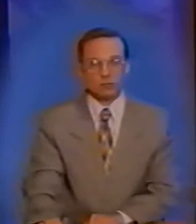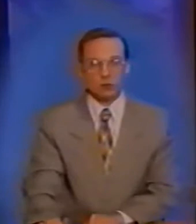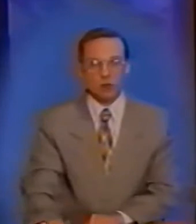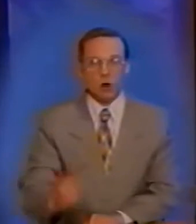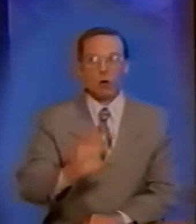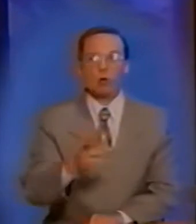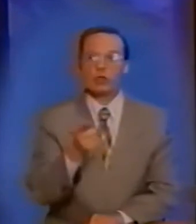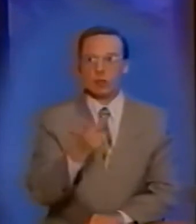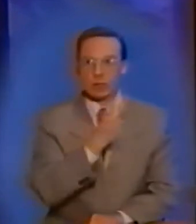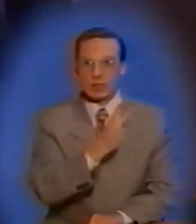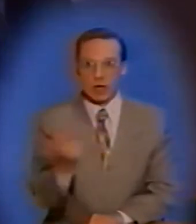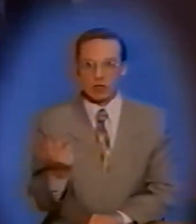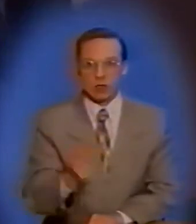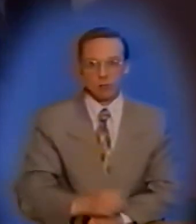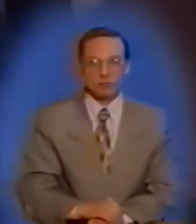O kuo tai pasireiškia?